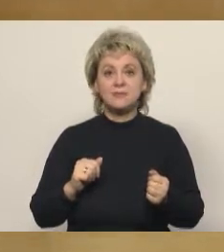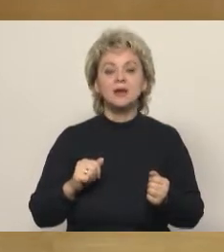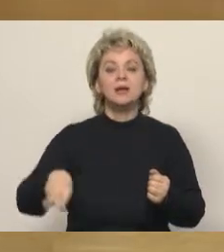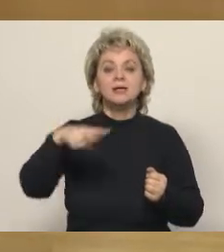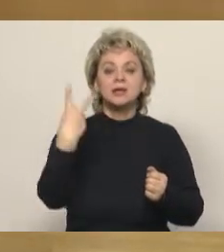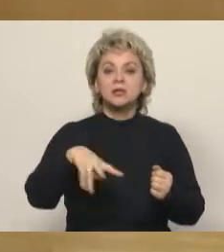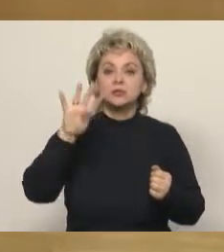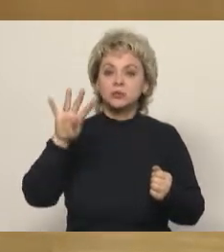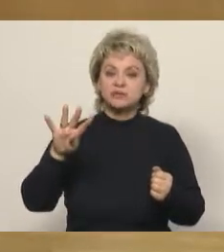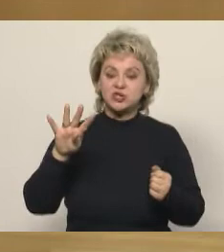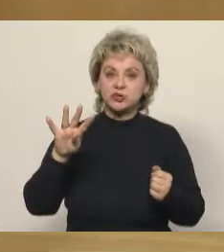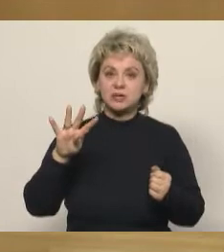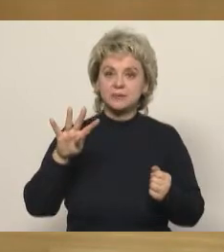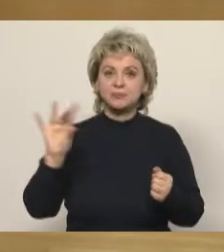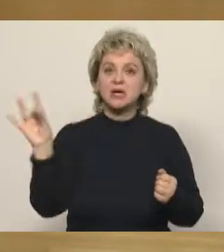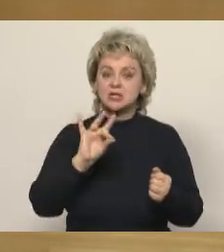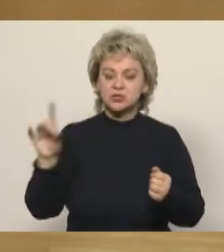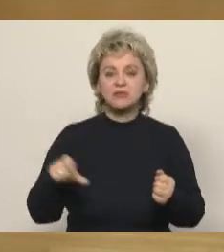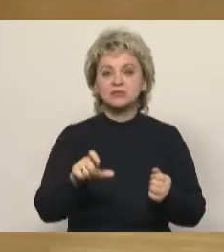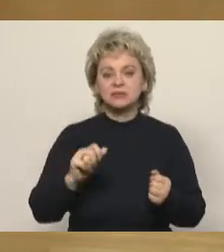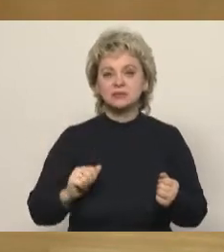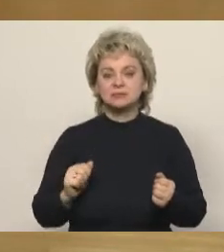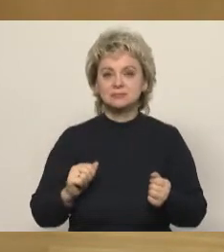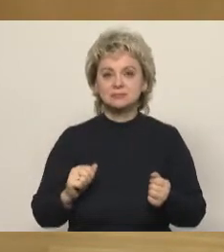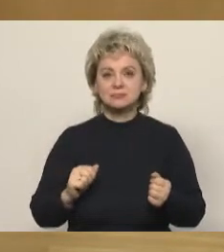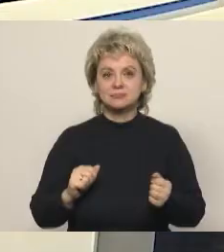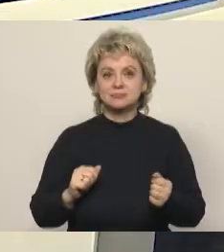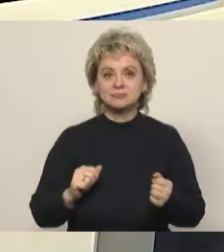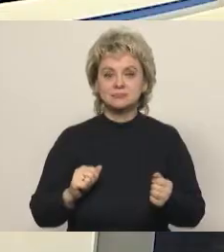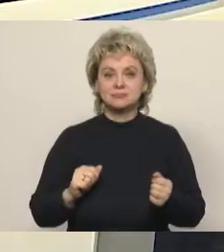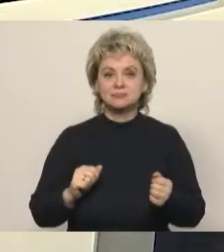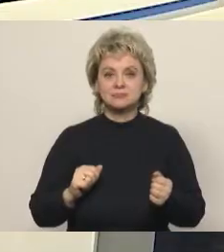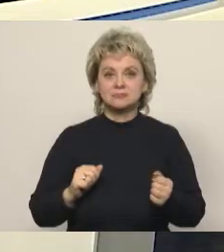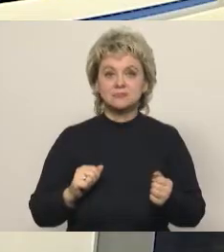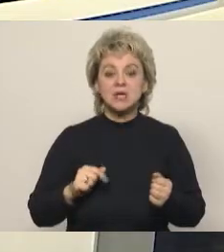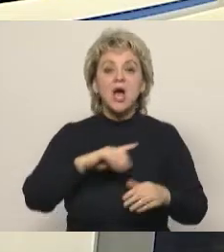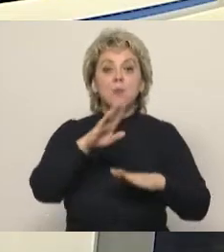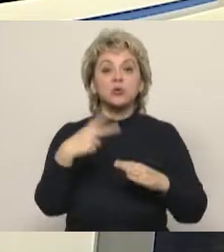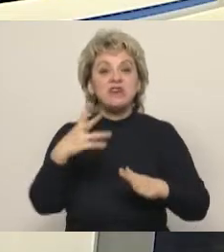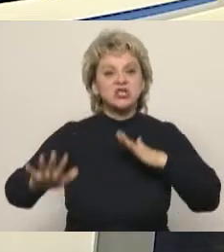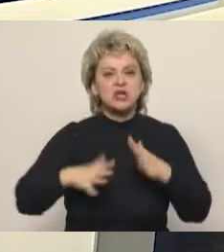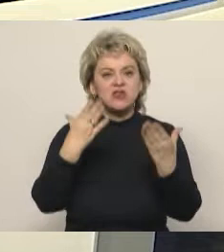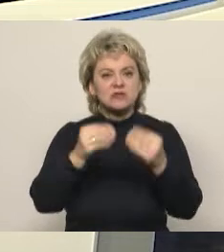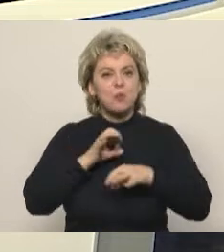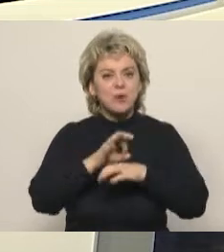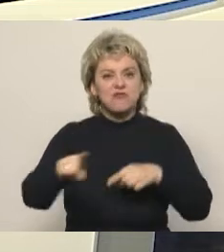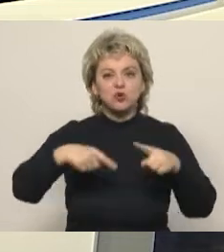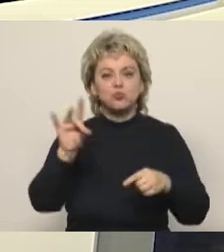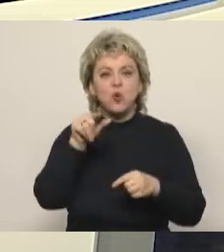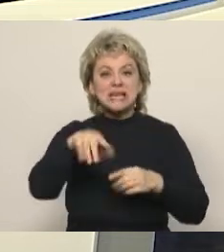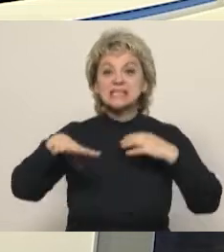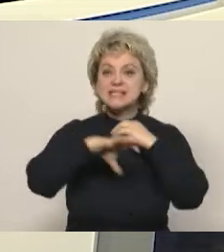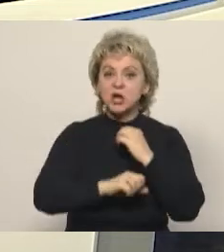Евгения Слинкина, Юрий Санкин, Дон-24, Ростов-на-Дону. По две тренировки в день проводит футбольный Ростов